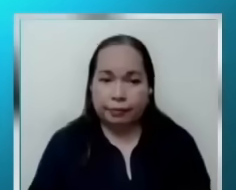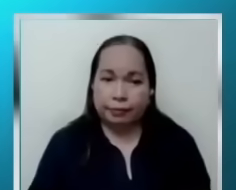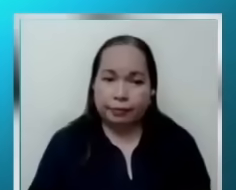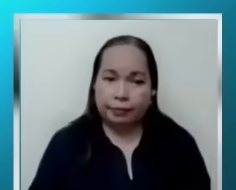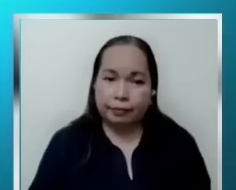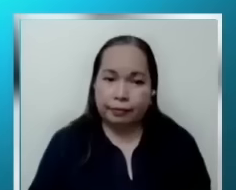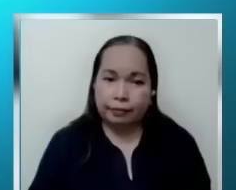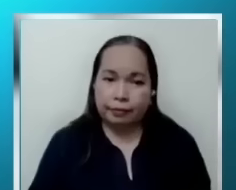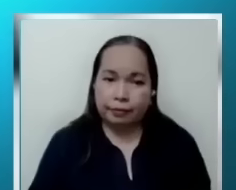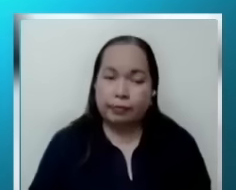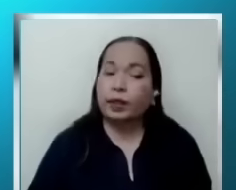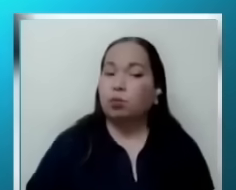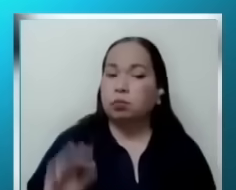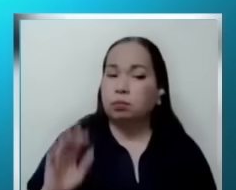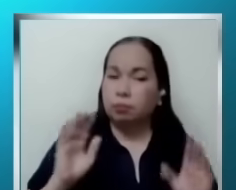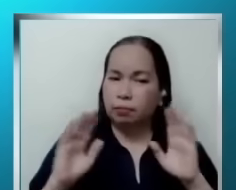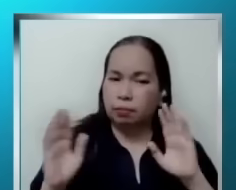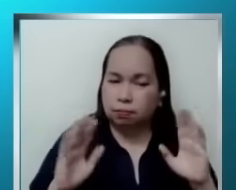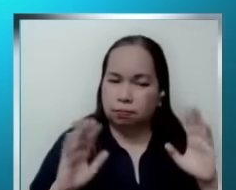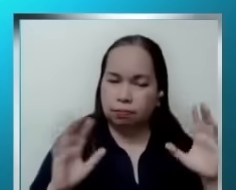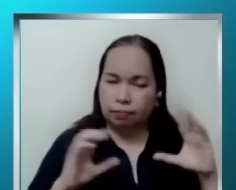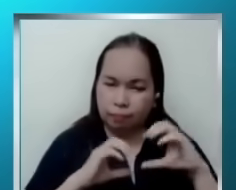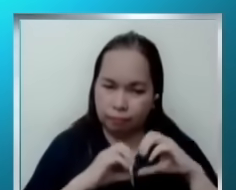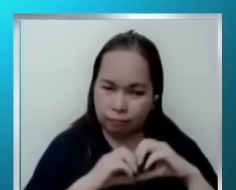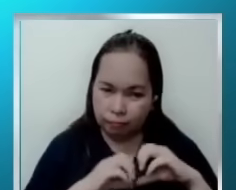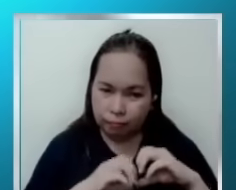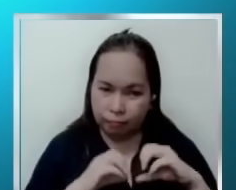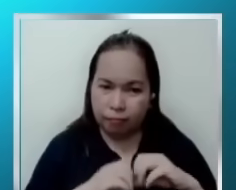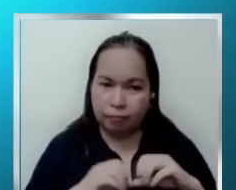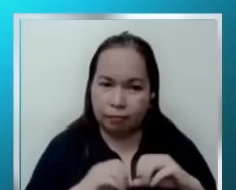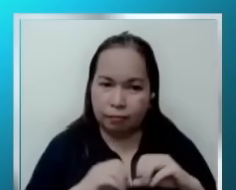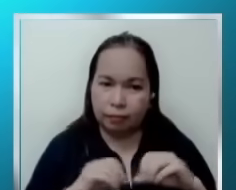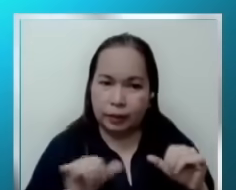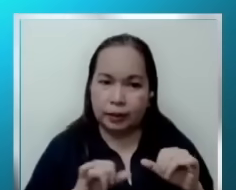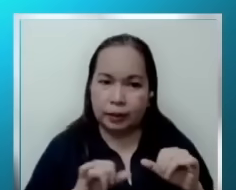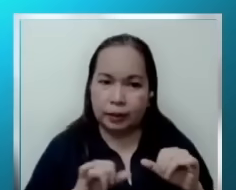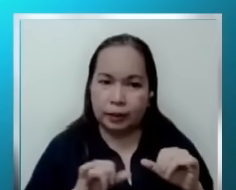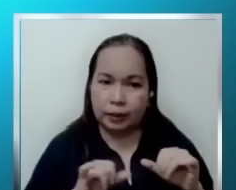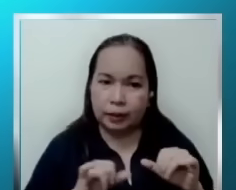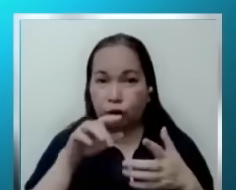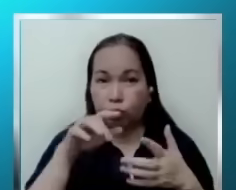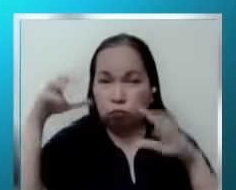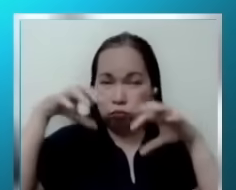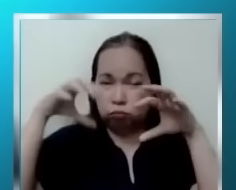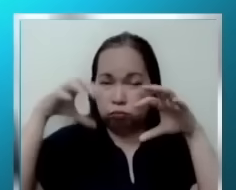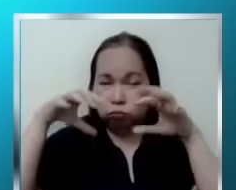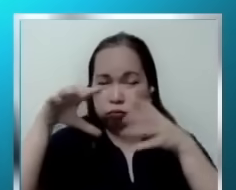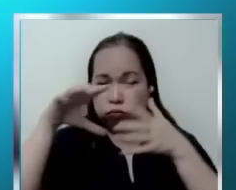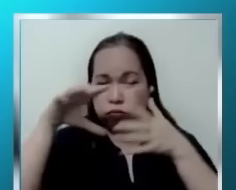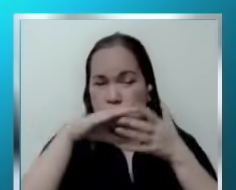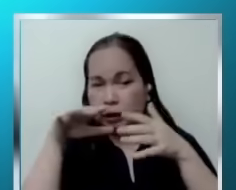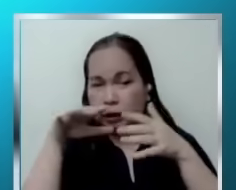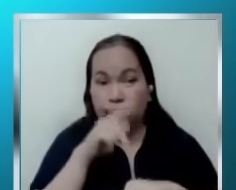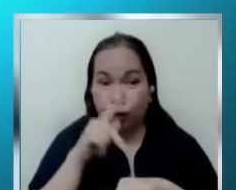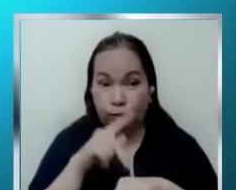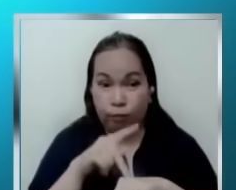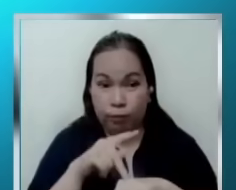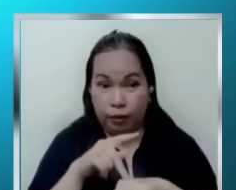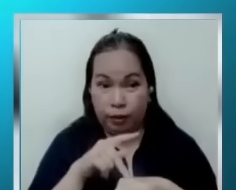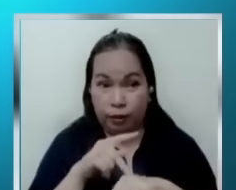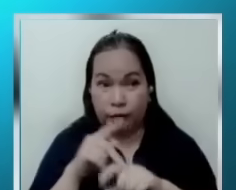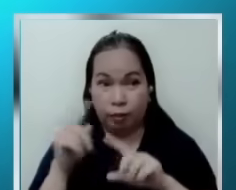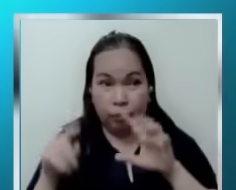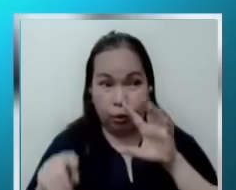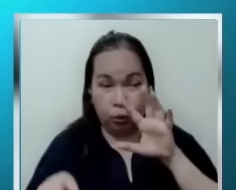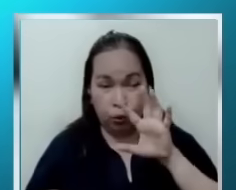Mga kapuso, kasabay ng unti-unting paglabas sa Philippine Area of Responsibility ng Super Bagyong Guring, ang paglapit naman sa par